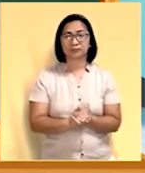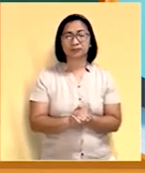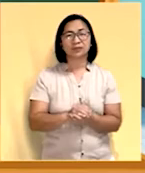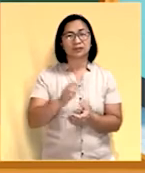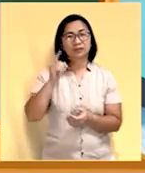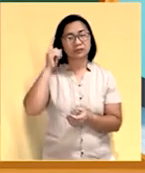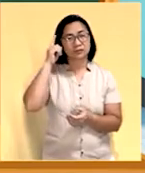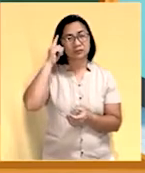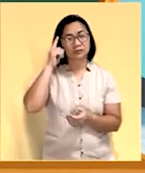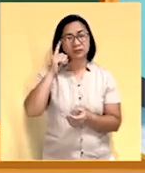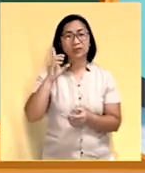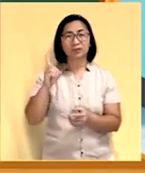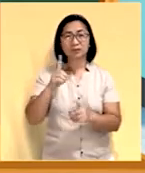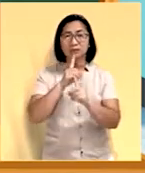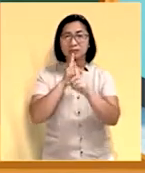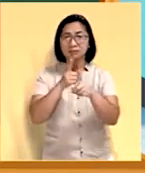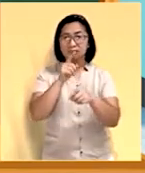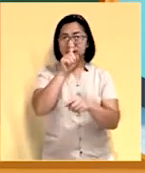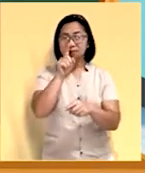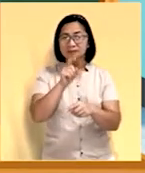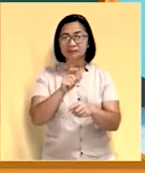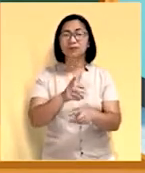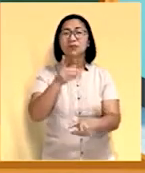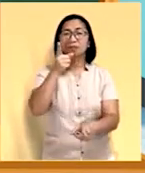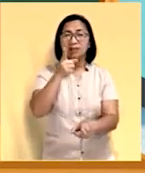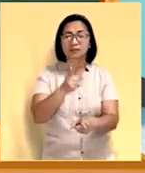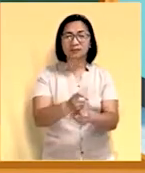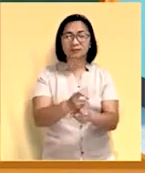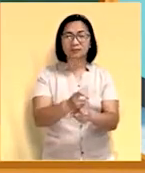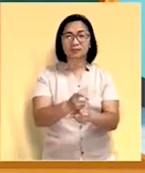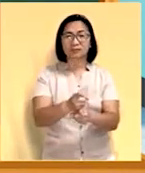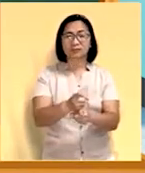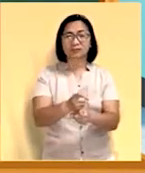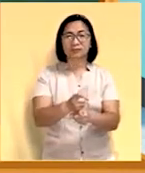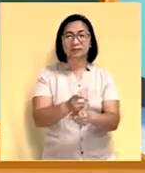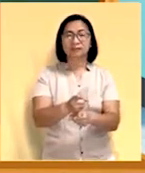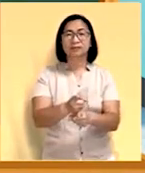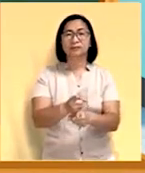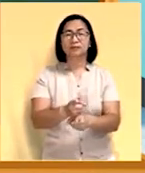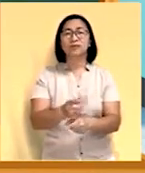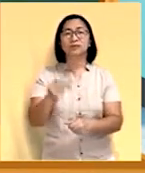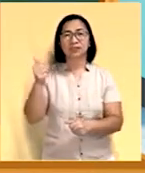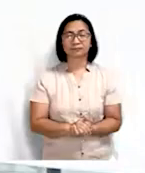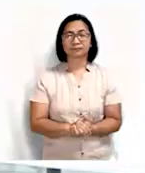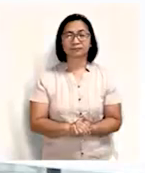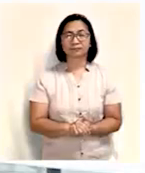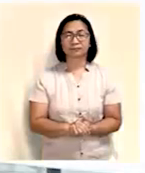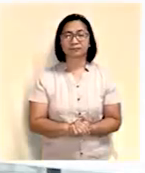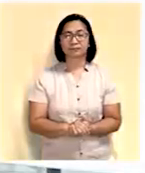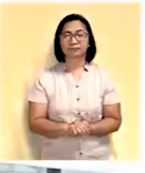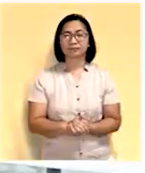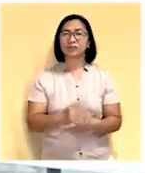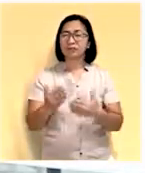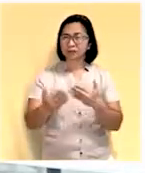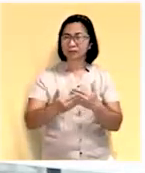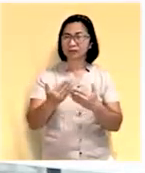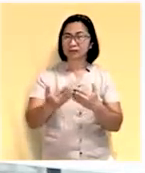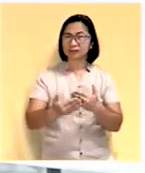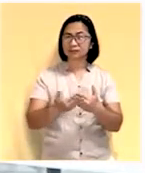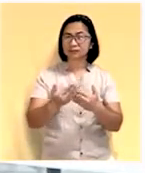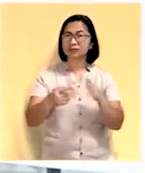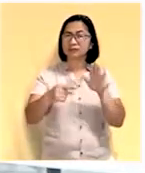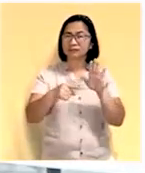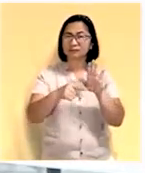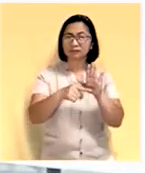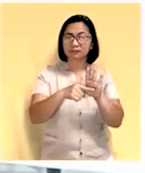Naisip nyo na ba ang difference? Tama! Ito nga ay 10. Madali lang naman